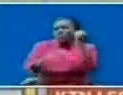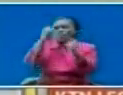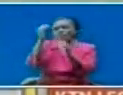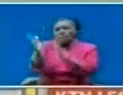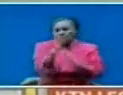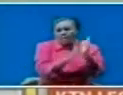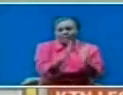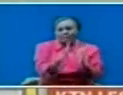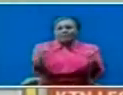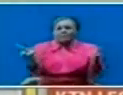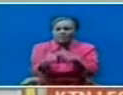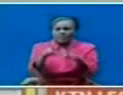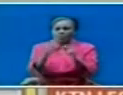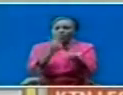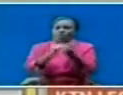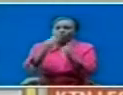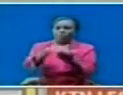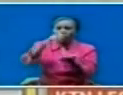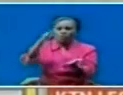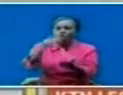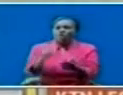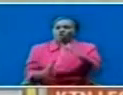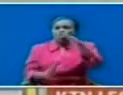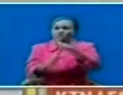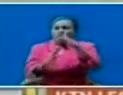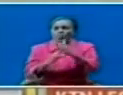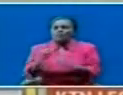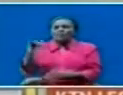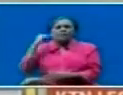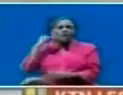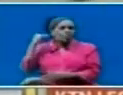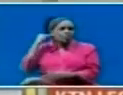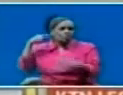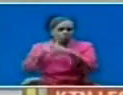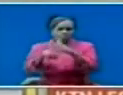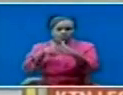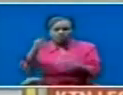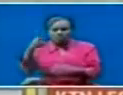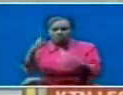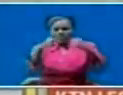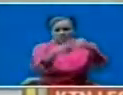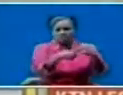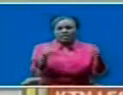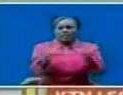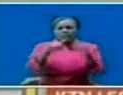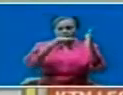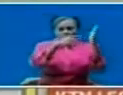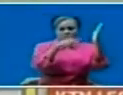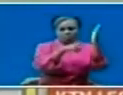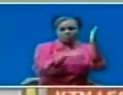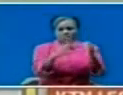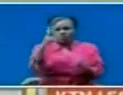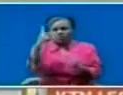tournament. Katika michuano zaidi, Top Fry Nakuru walilaza chuo kikuu cha Desta 26-5. Mwamba ikazoa alama 21 dhidi